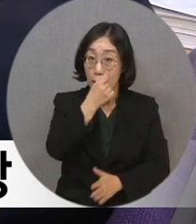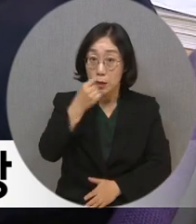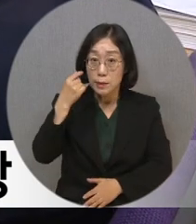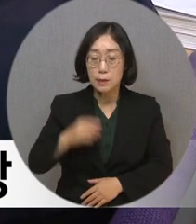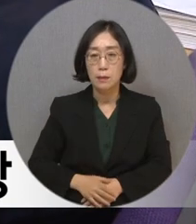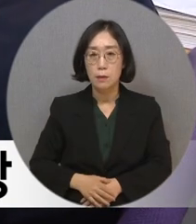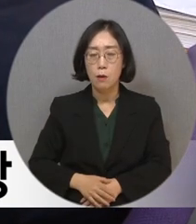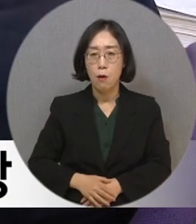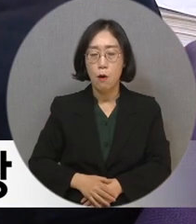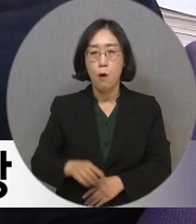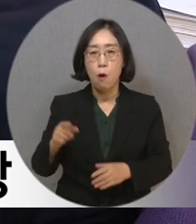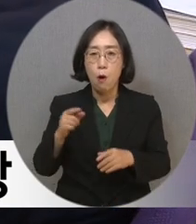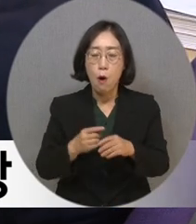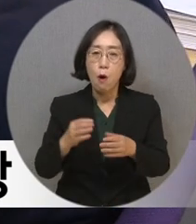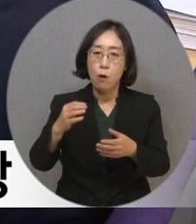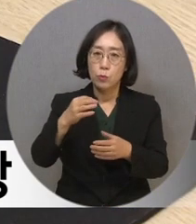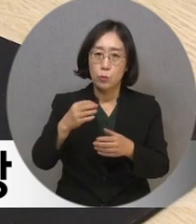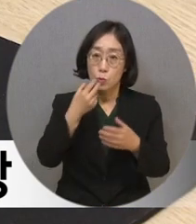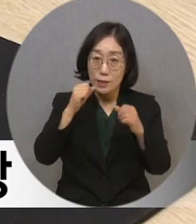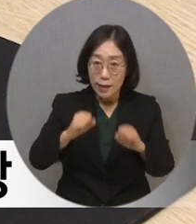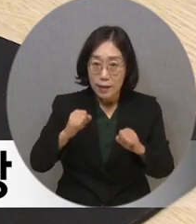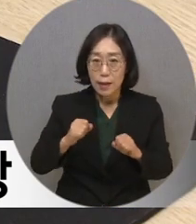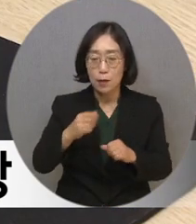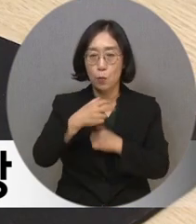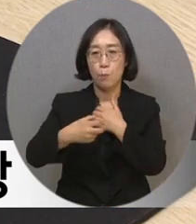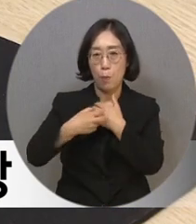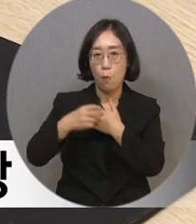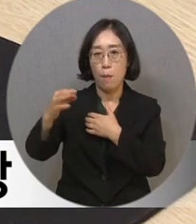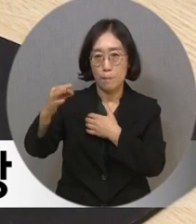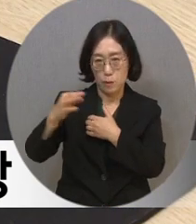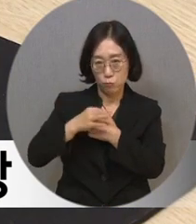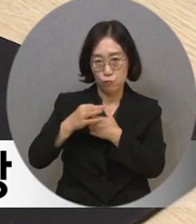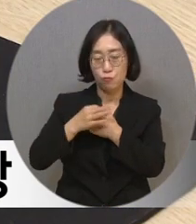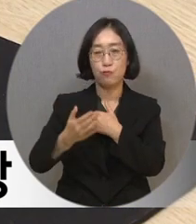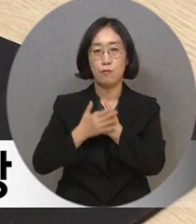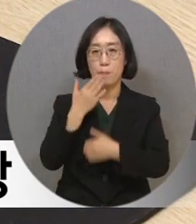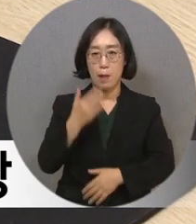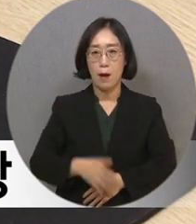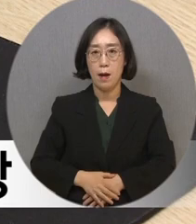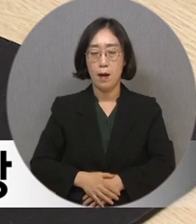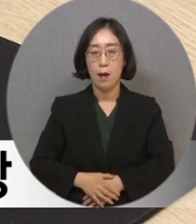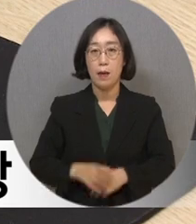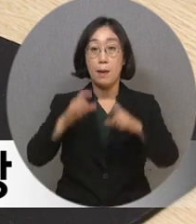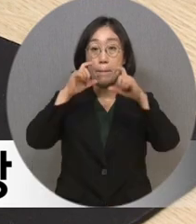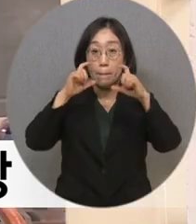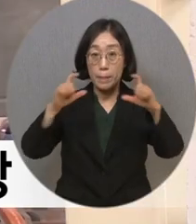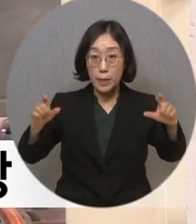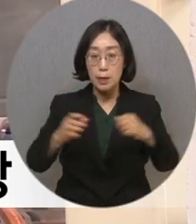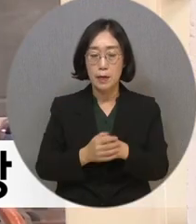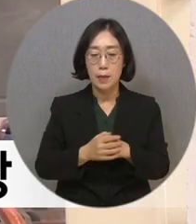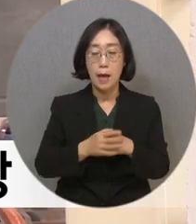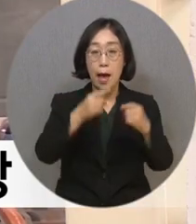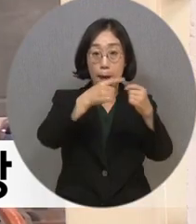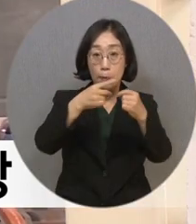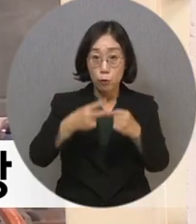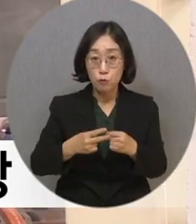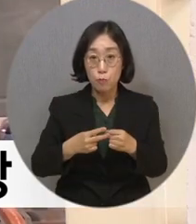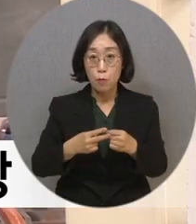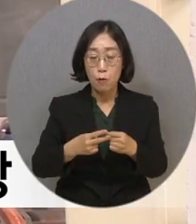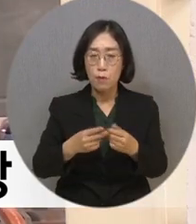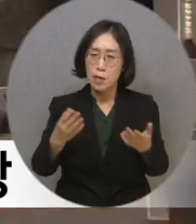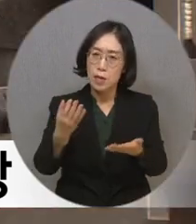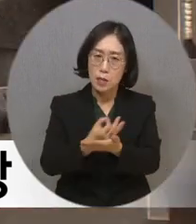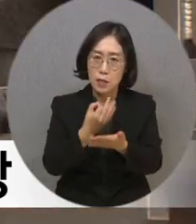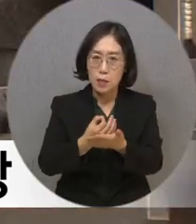조건 없이 생계 및 의료급여를 지급받습니다. 이번 고시 시행으로 연속 2회 근로능력 없음